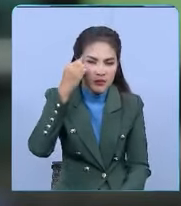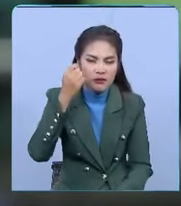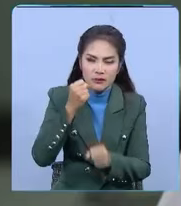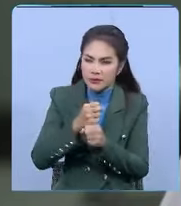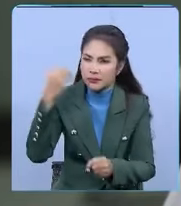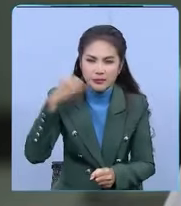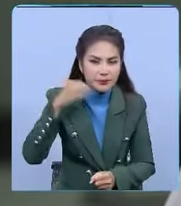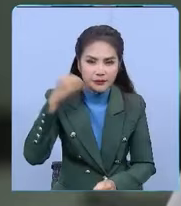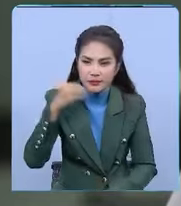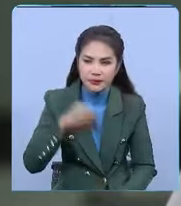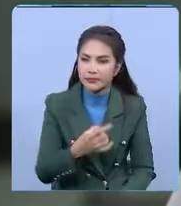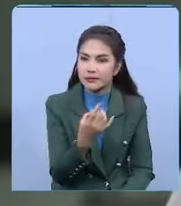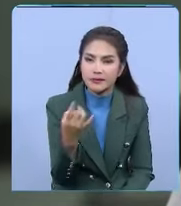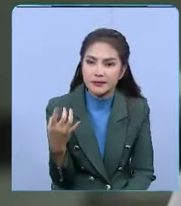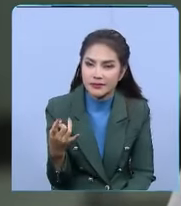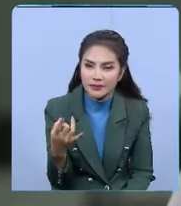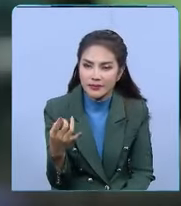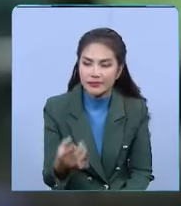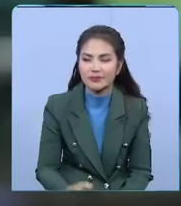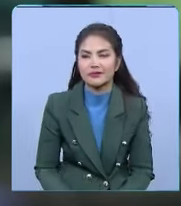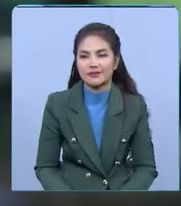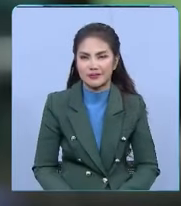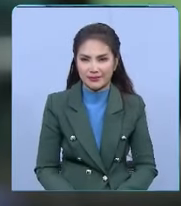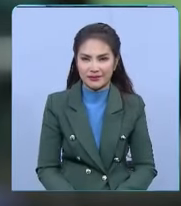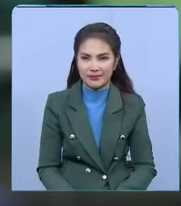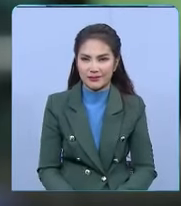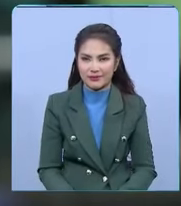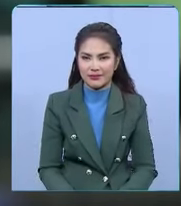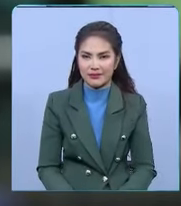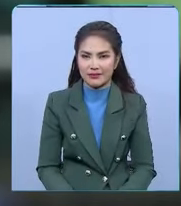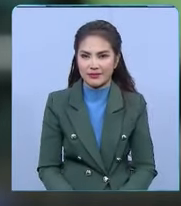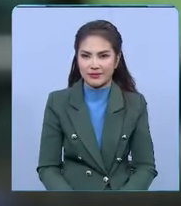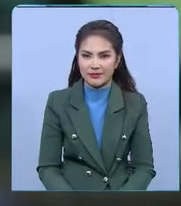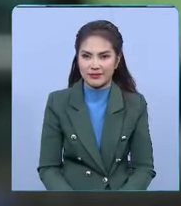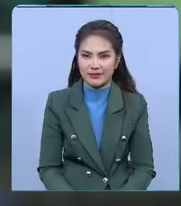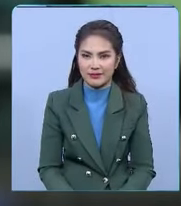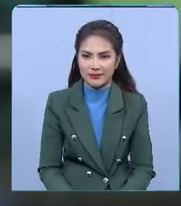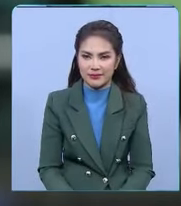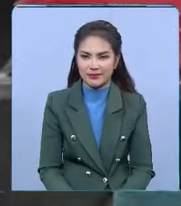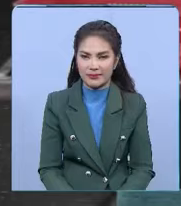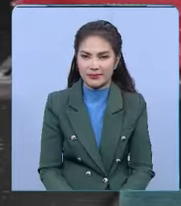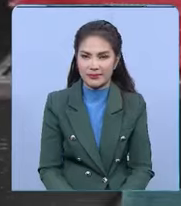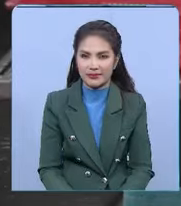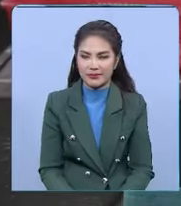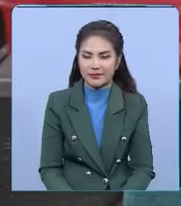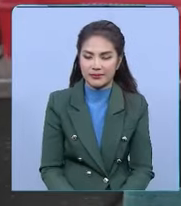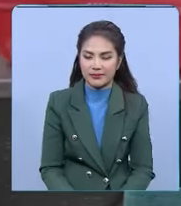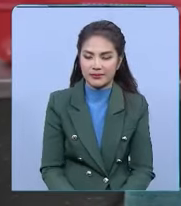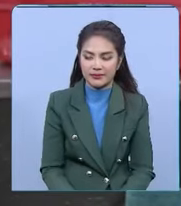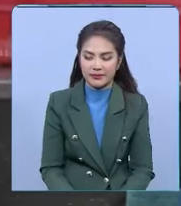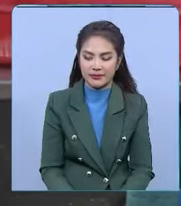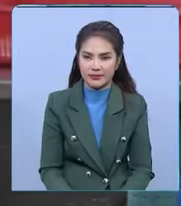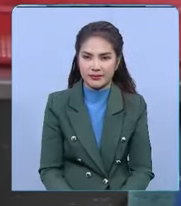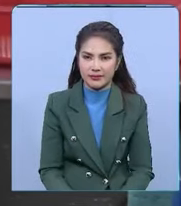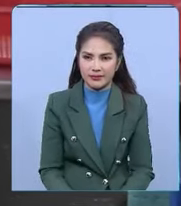ดเนี่ยฮะเมนูโปรดส่วนตัวคืออะไรครับที่ทำบ่อยที่สุดถ้าทำเอง ก็ยังเอาเมนูที่ว่าครอบครัวผมทานบ่อยๆครับ